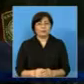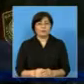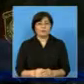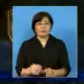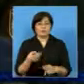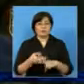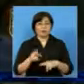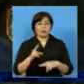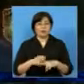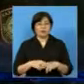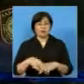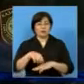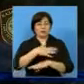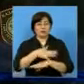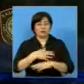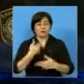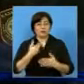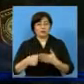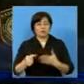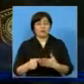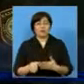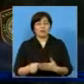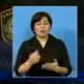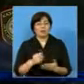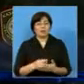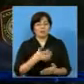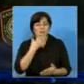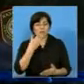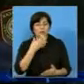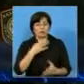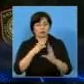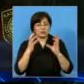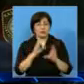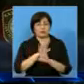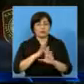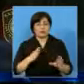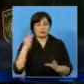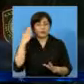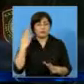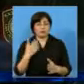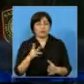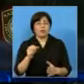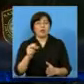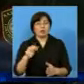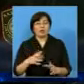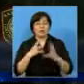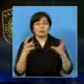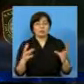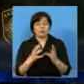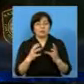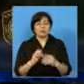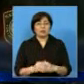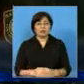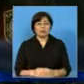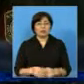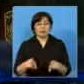даладан алынған зат, ол оның температуралық жағдайы сақталмайды. Оны білмейміз қандай жерде қалай сақтағандарын.